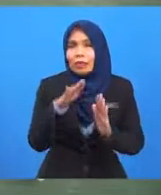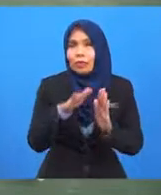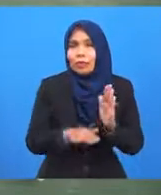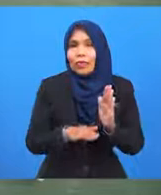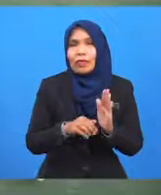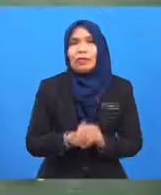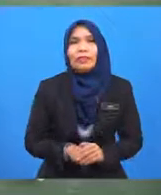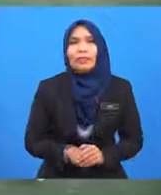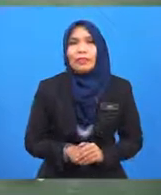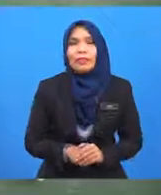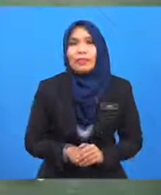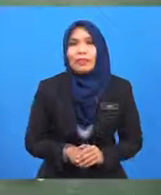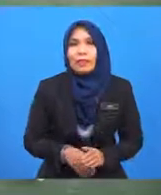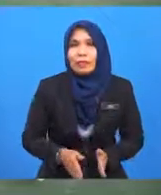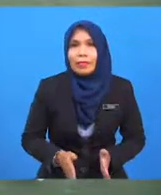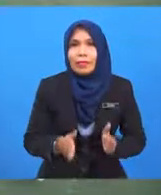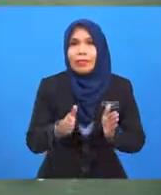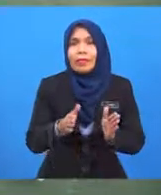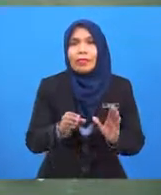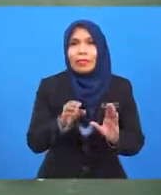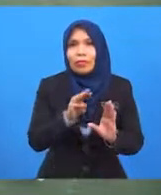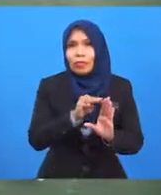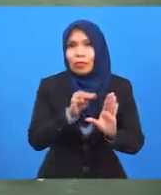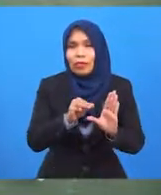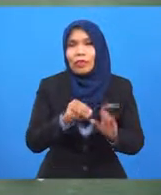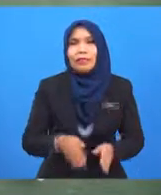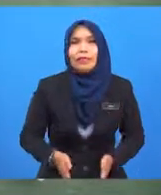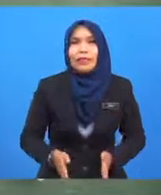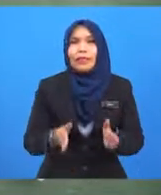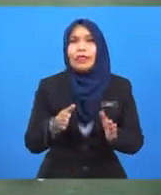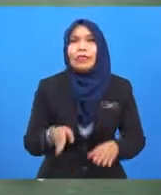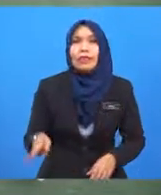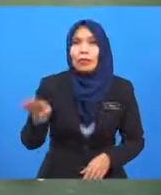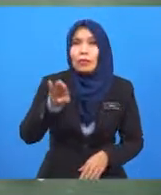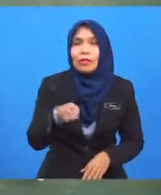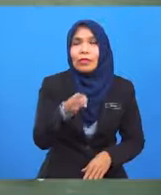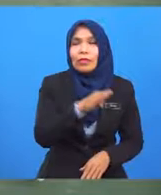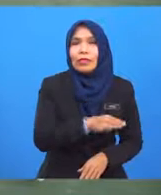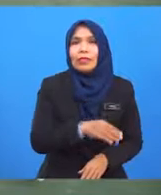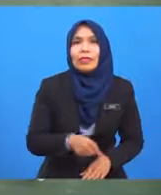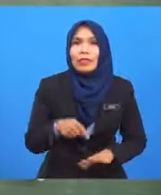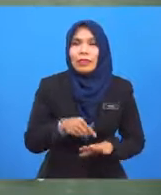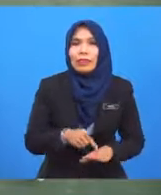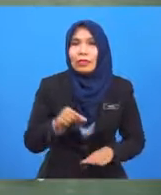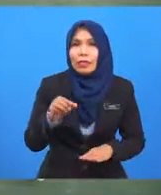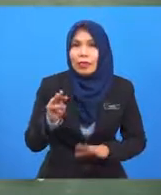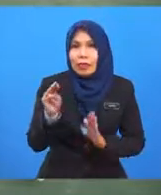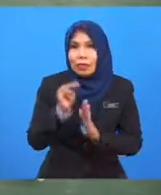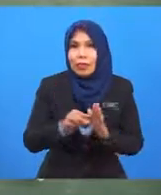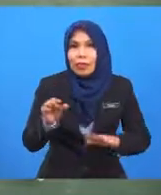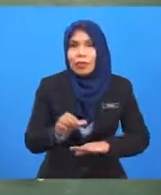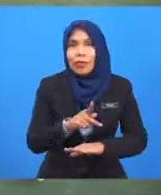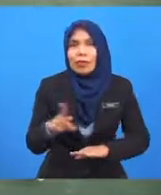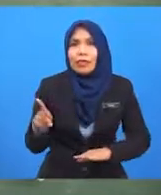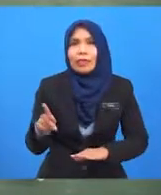curam. Jalan bukit seperti ini menggunakan prinsip satah condong